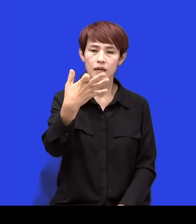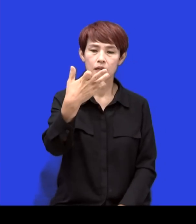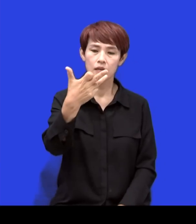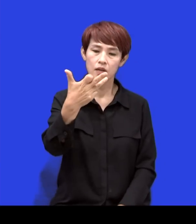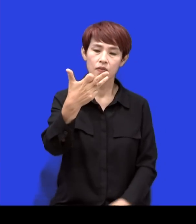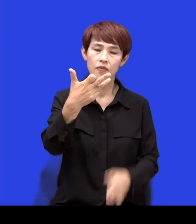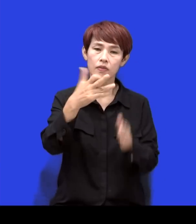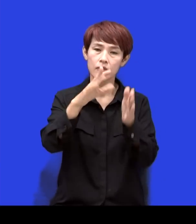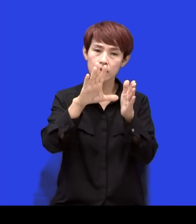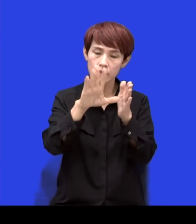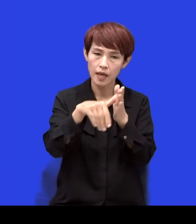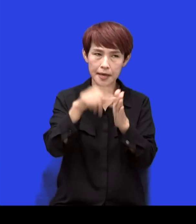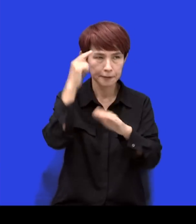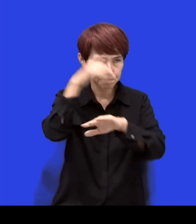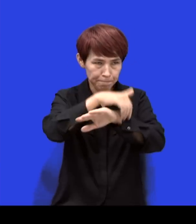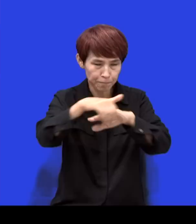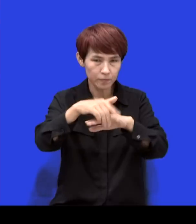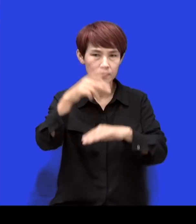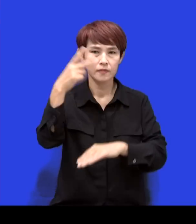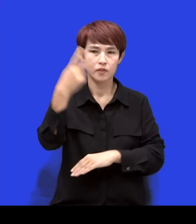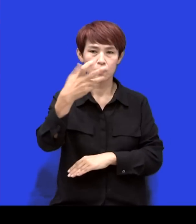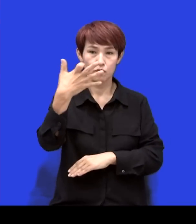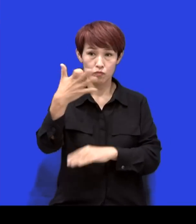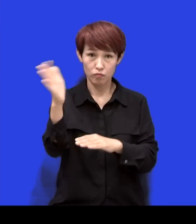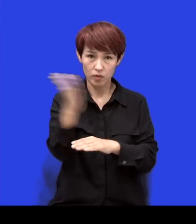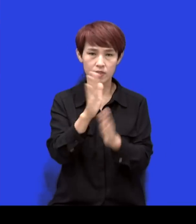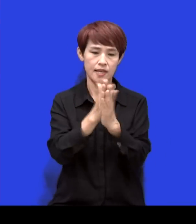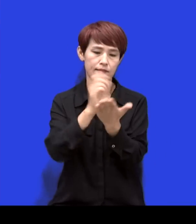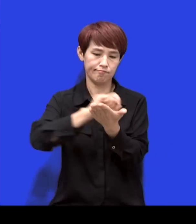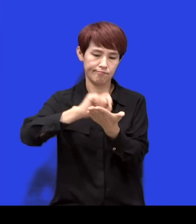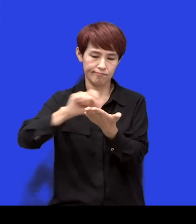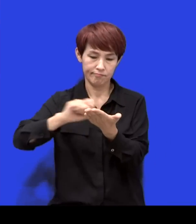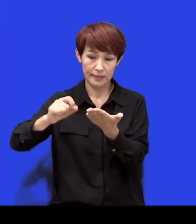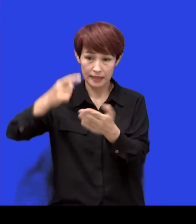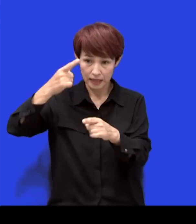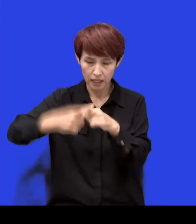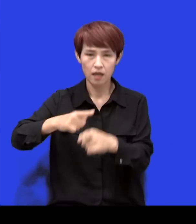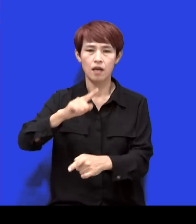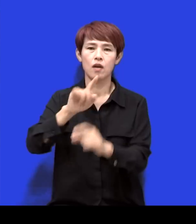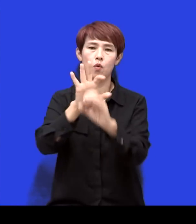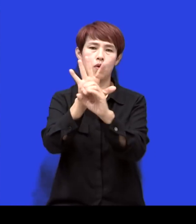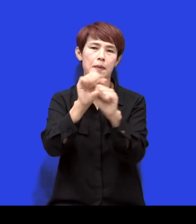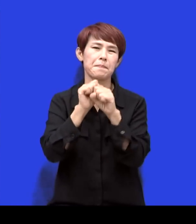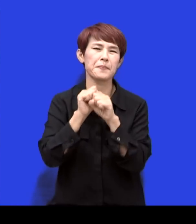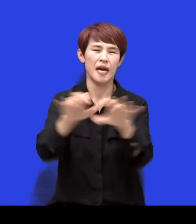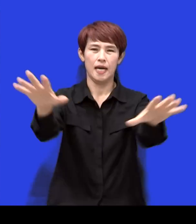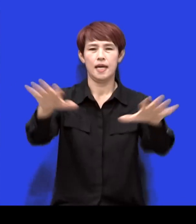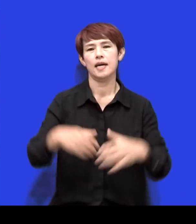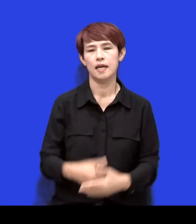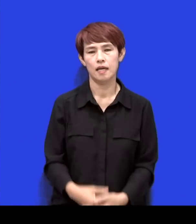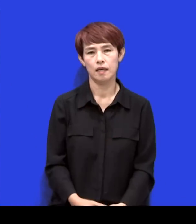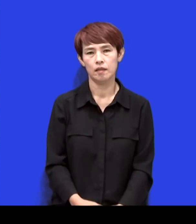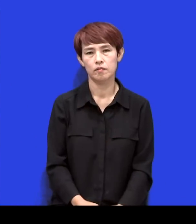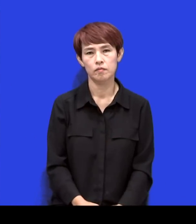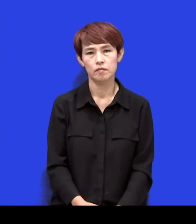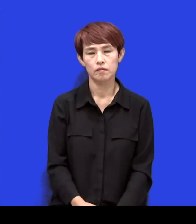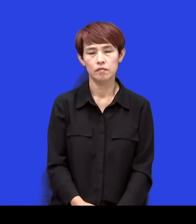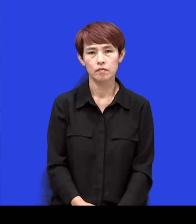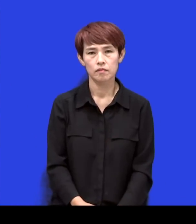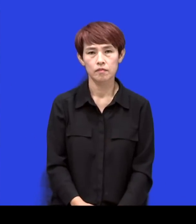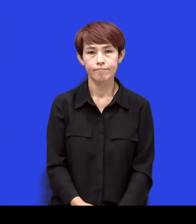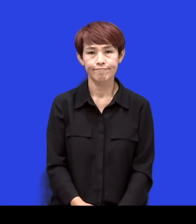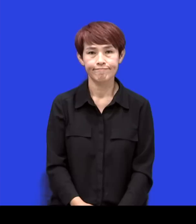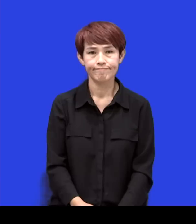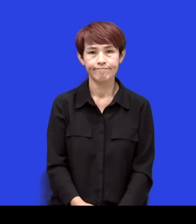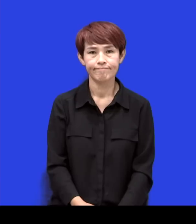19년부터 썼으니까 코로나 시대는 아니었는데 쓰다가 중반부쯤에 코로나가 발생했죠. 네, 네. 예, 집필 중간에 코로나가 중간에,